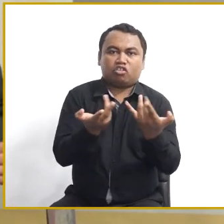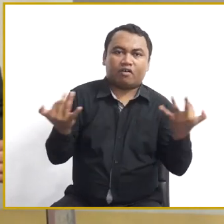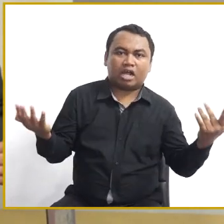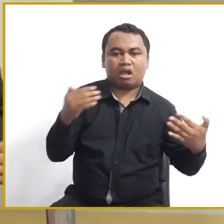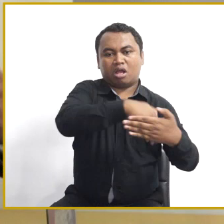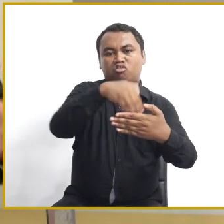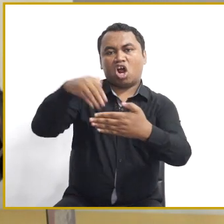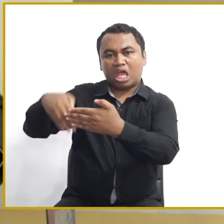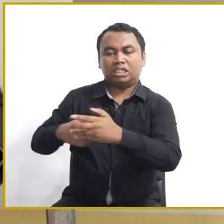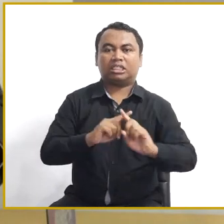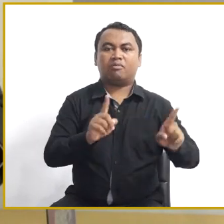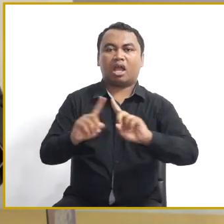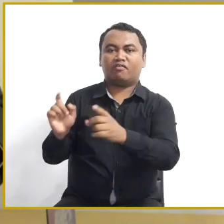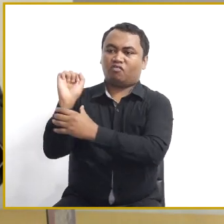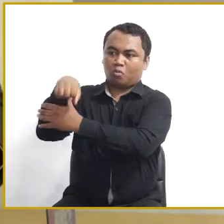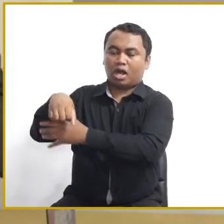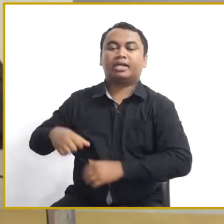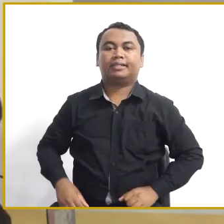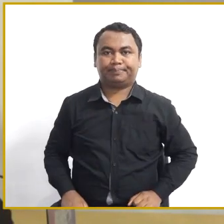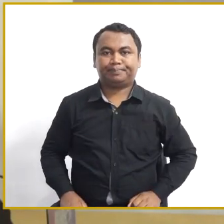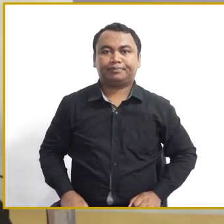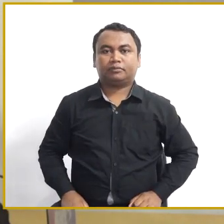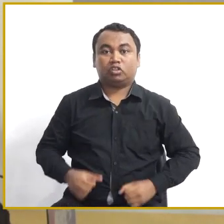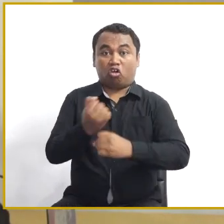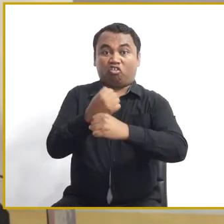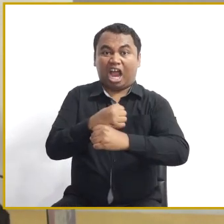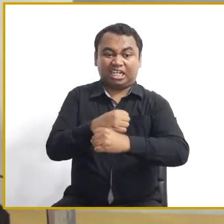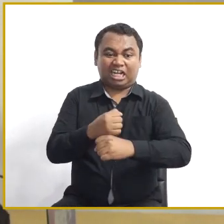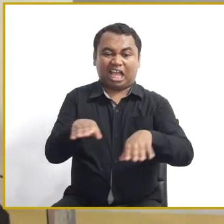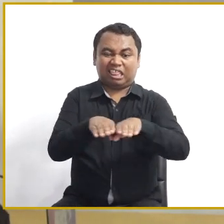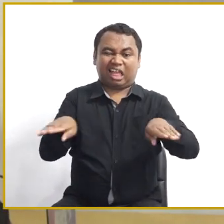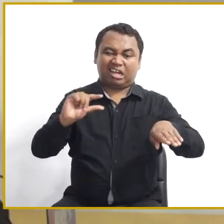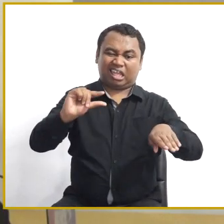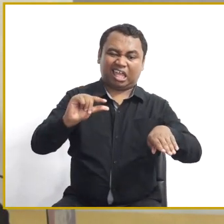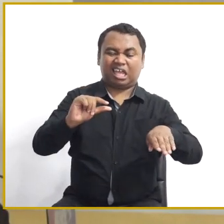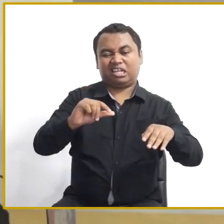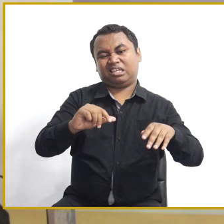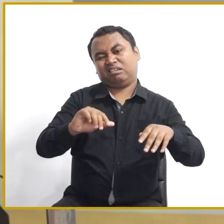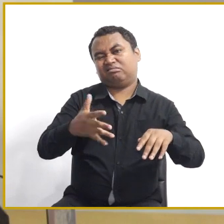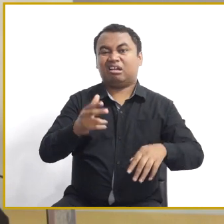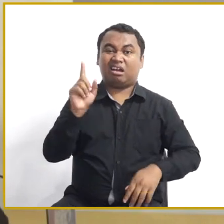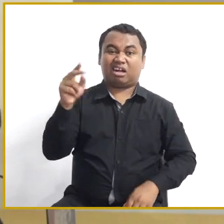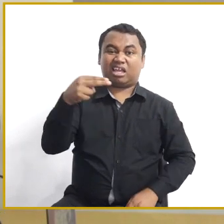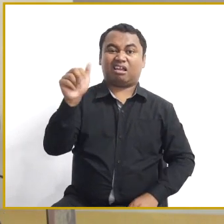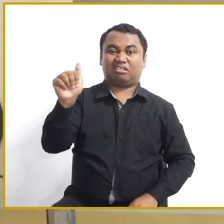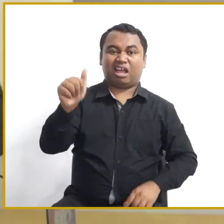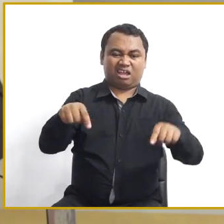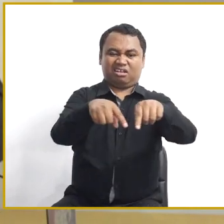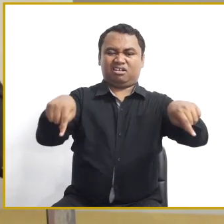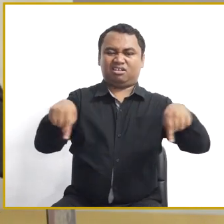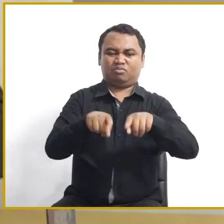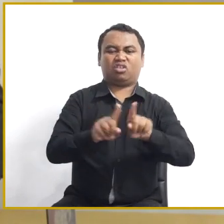fitadiavana lalam-barotra amin'ny famokarana. Fa zay zaridaina ataoko hoe latsaky ny 1 hektara zaridaina